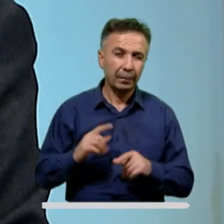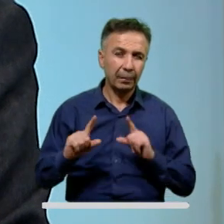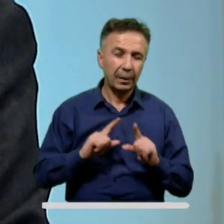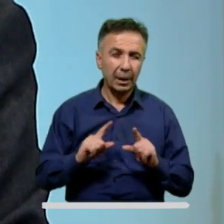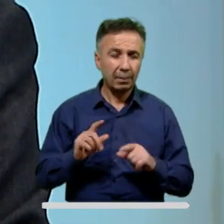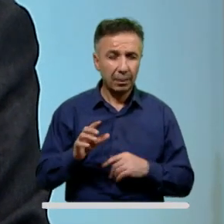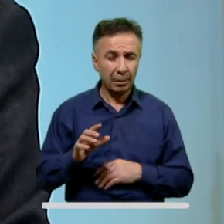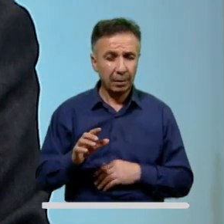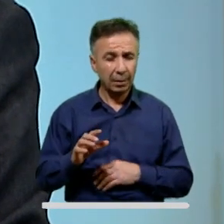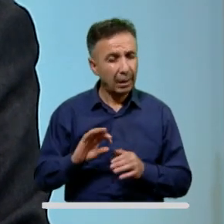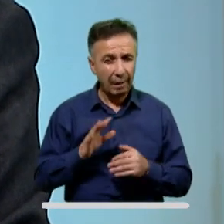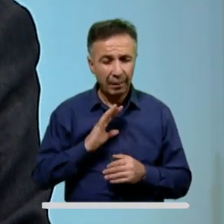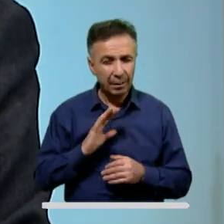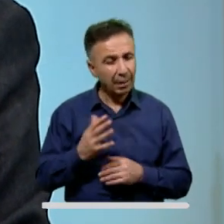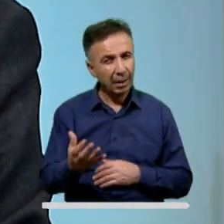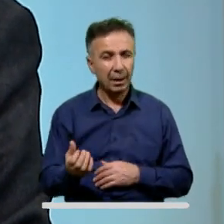İhtiyacımız neyse alıyoruz.